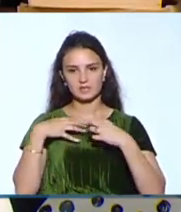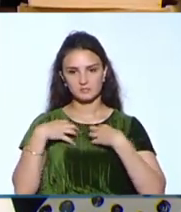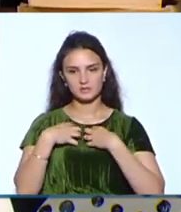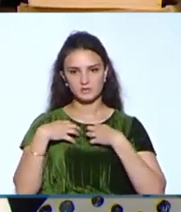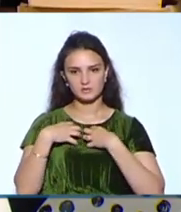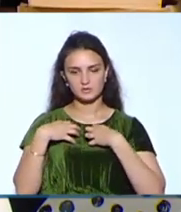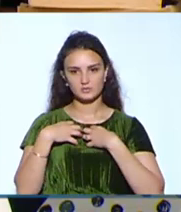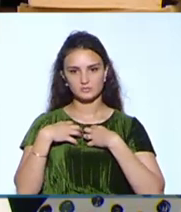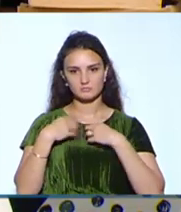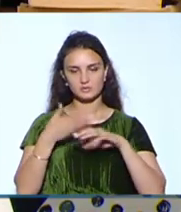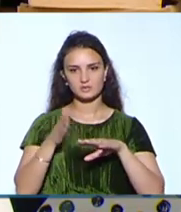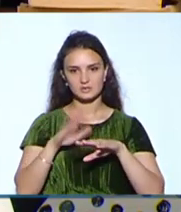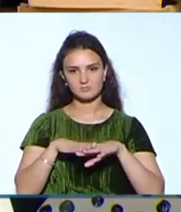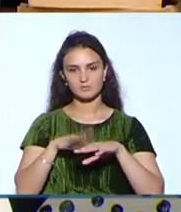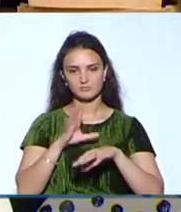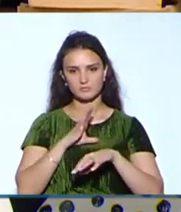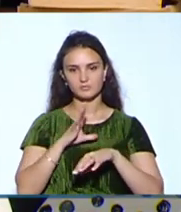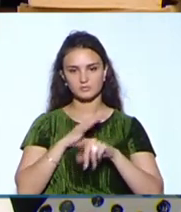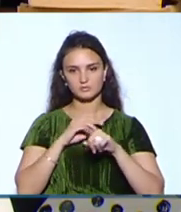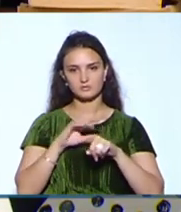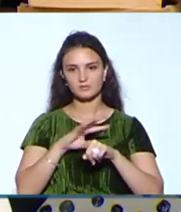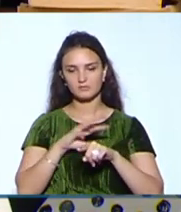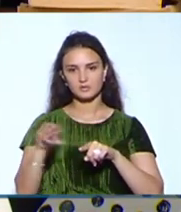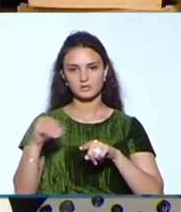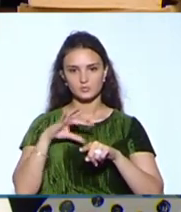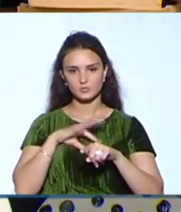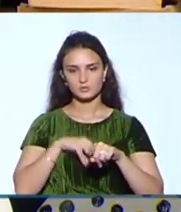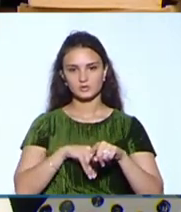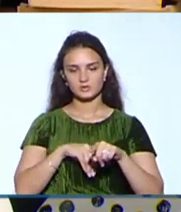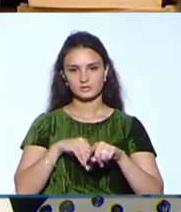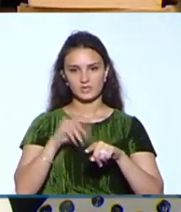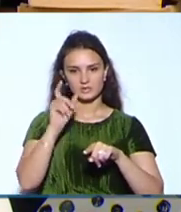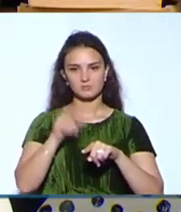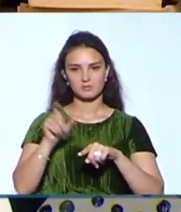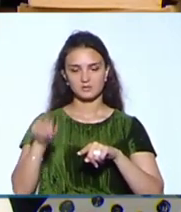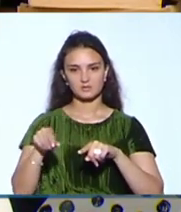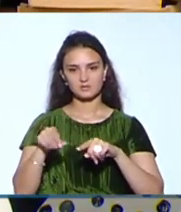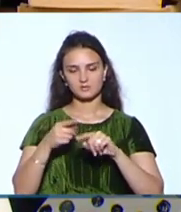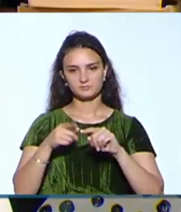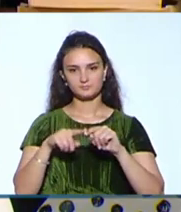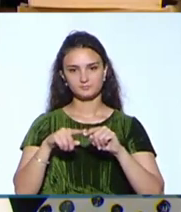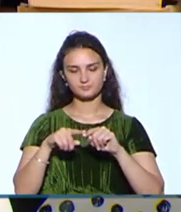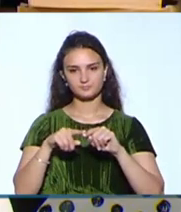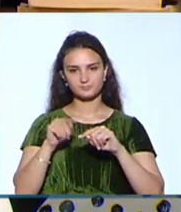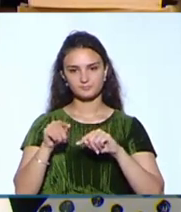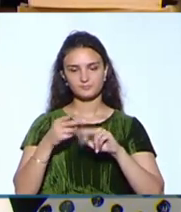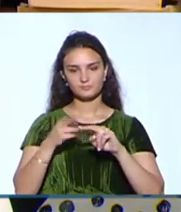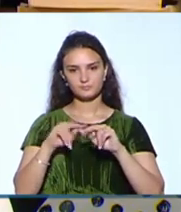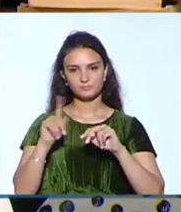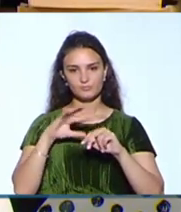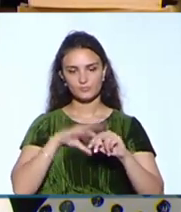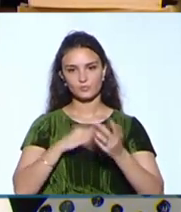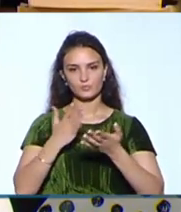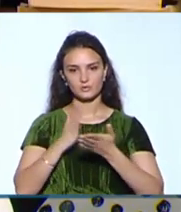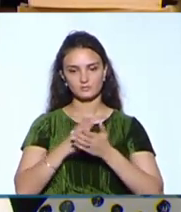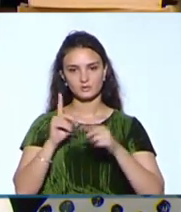დეპრესიული საკმაოდ მძიმე ჩავარდნა გვქონდეს ყველა სულიერ არსებას ადამიანს, რადგან თუ სული